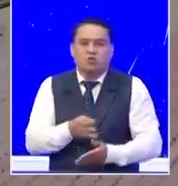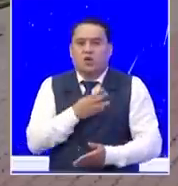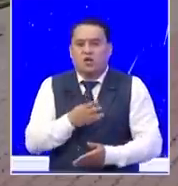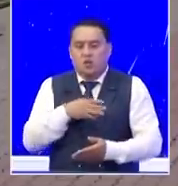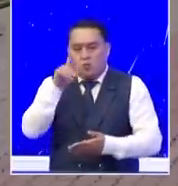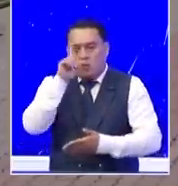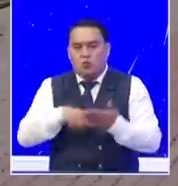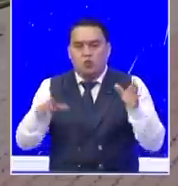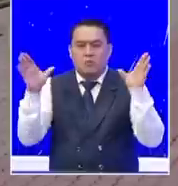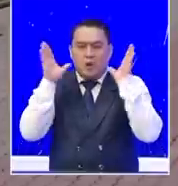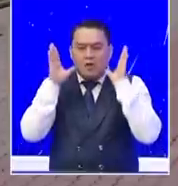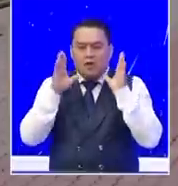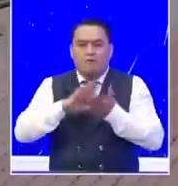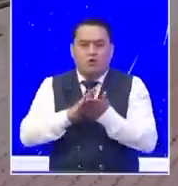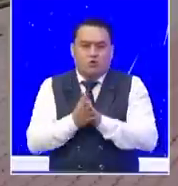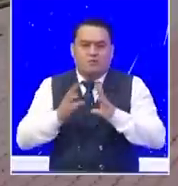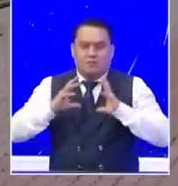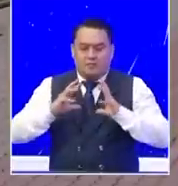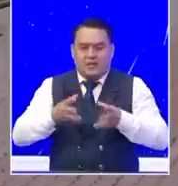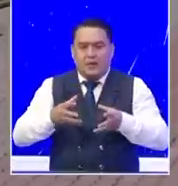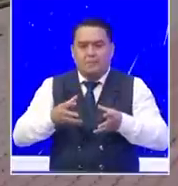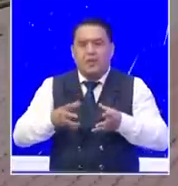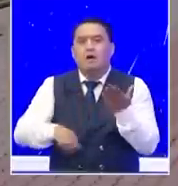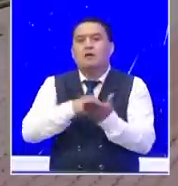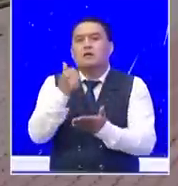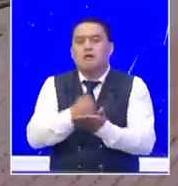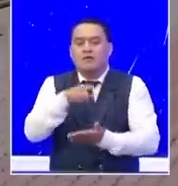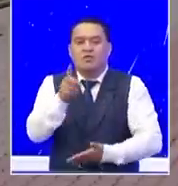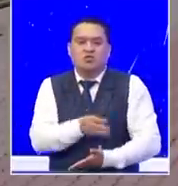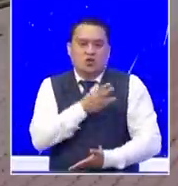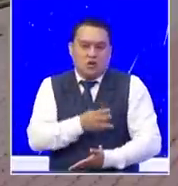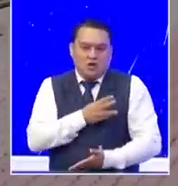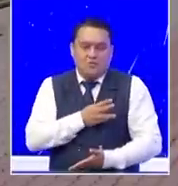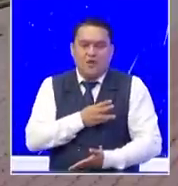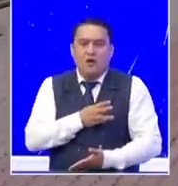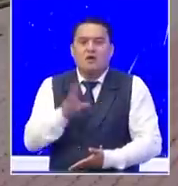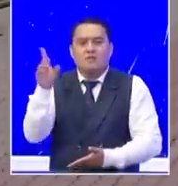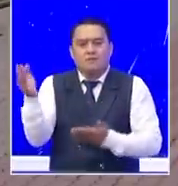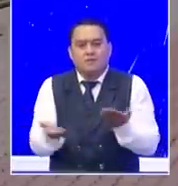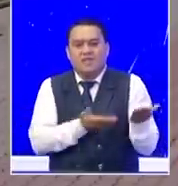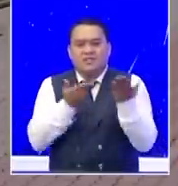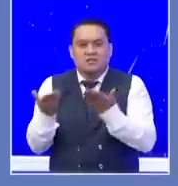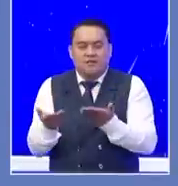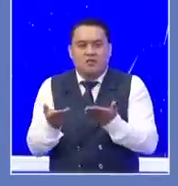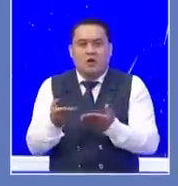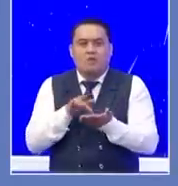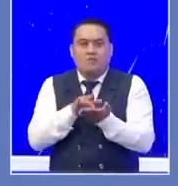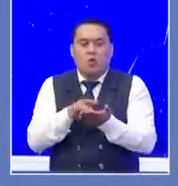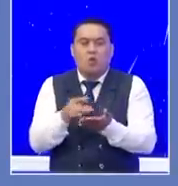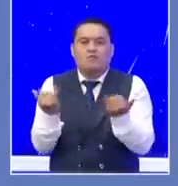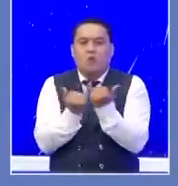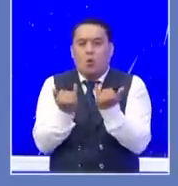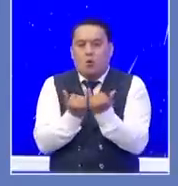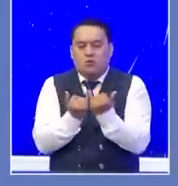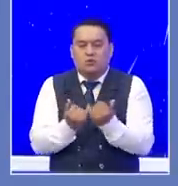желанию мусульманина. Таковы обстоятельства. Помните, главное намерение – также хочу призвать верующих воздержаться от похода в гости в